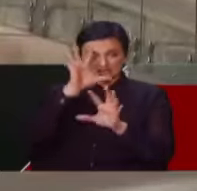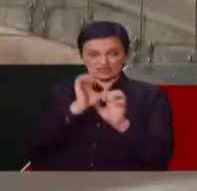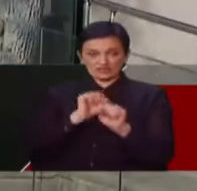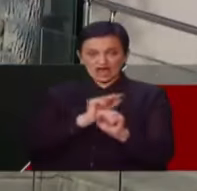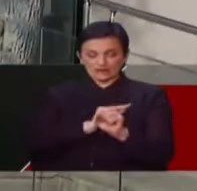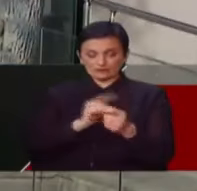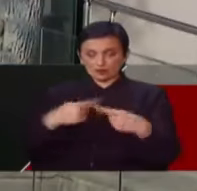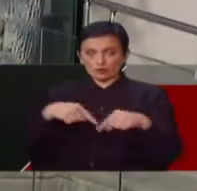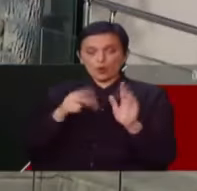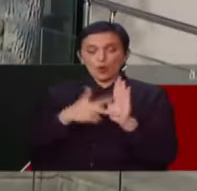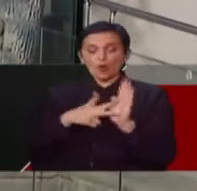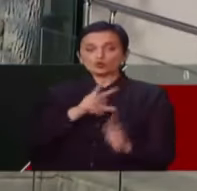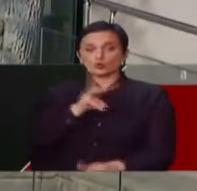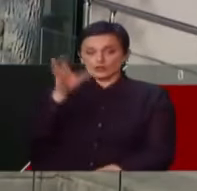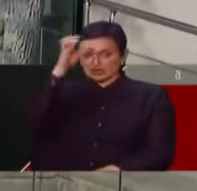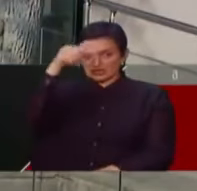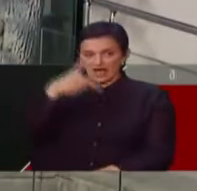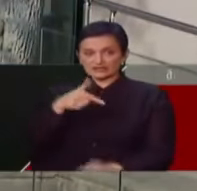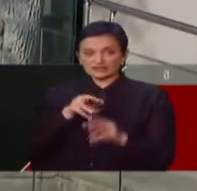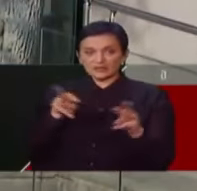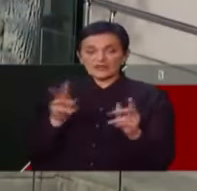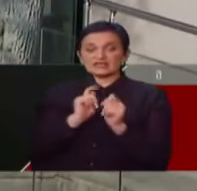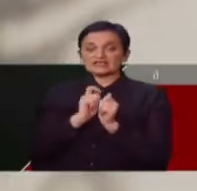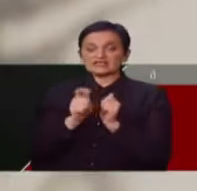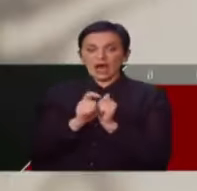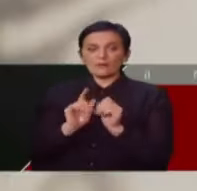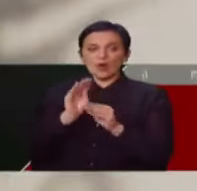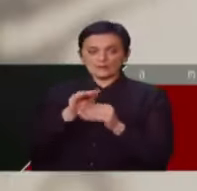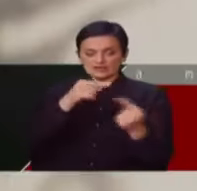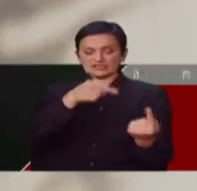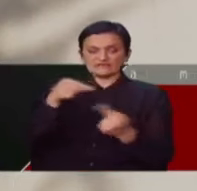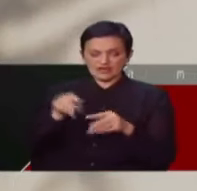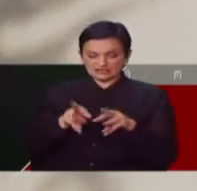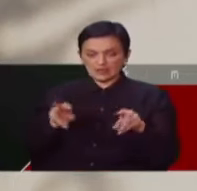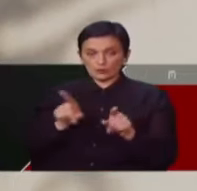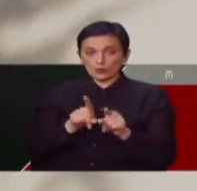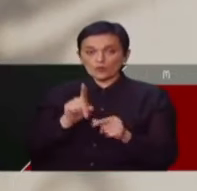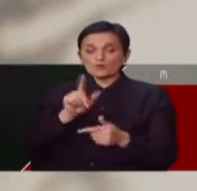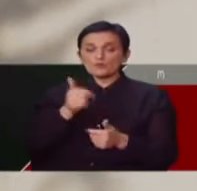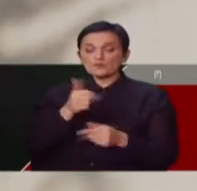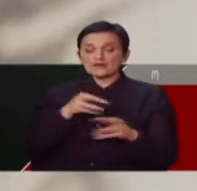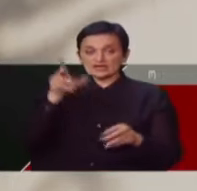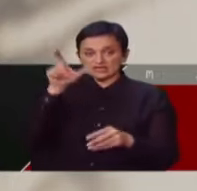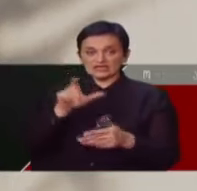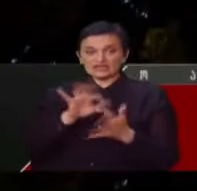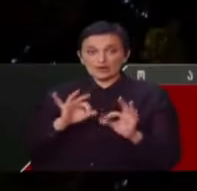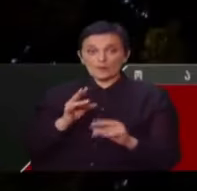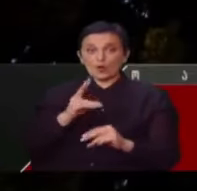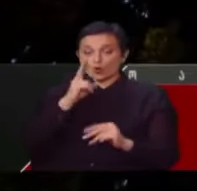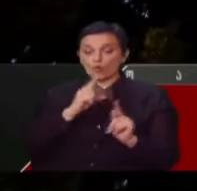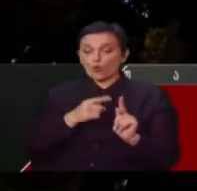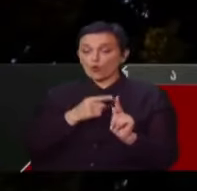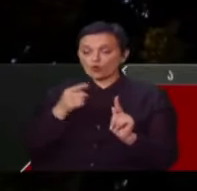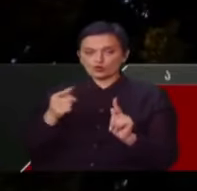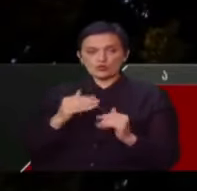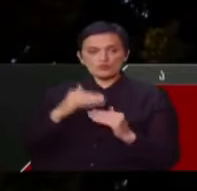უწყებას, 80 მილიონი კი განათლების სამინისტროს. დაფინანსება გაიზრდება სხვა უწყებებსაც. პრემიერის განმარტებით, პირველი ორი კვარტალის